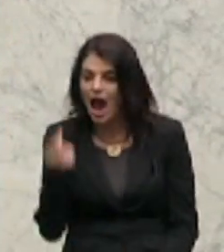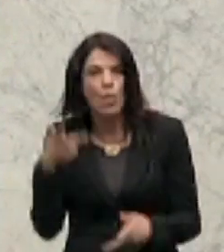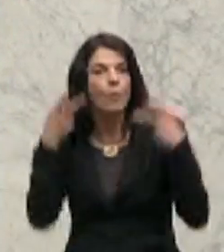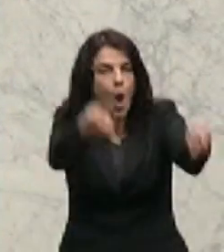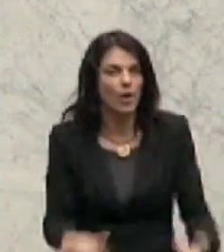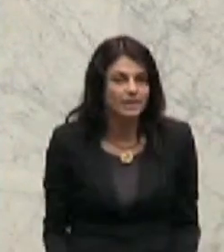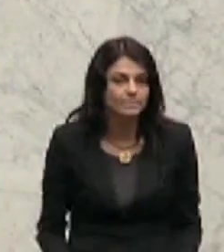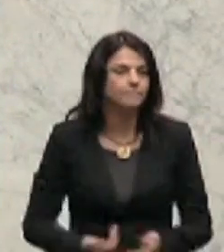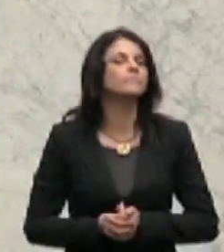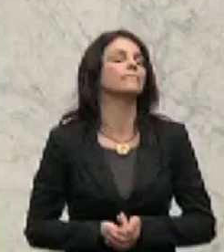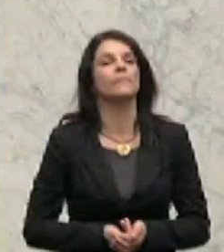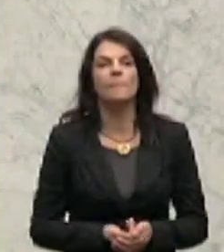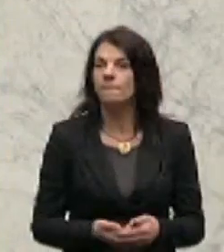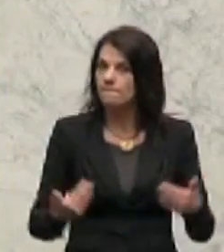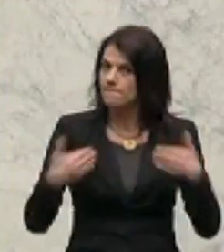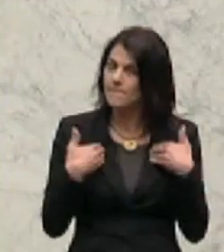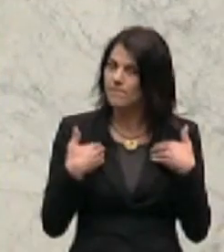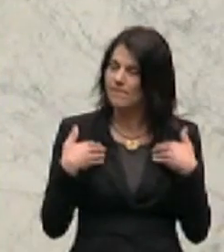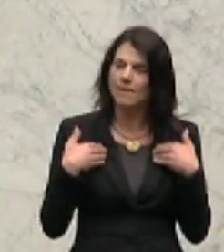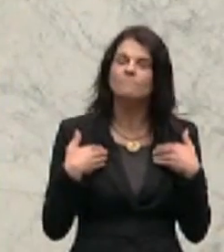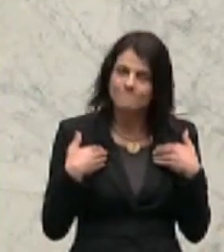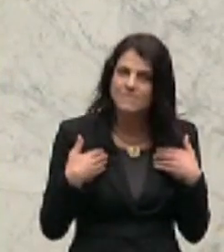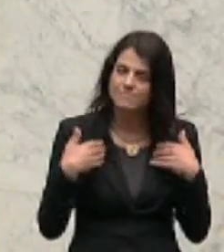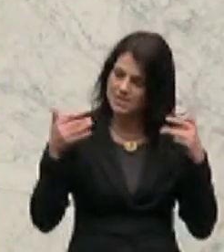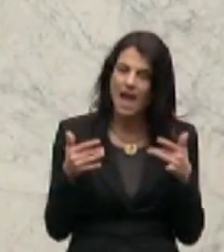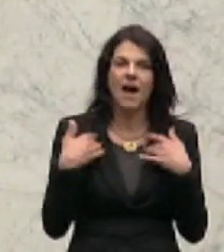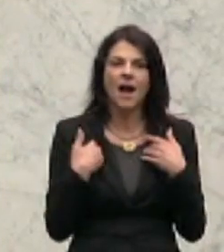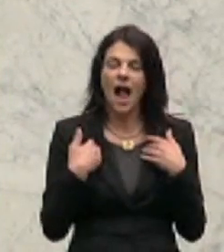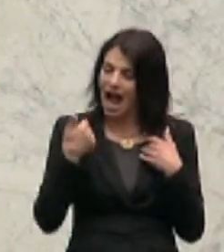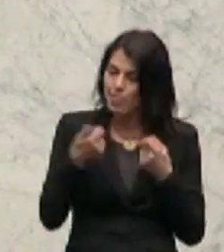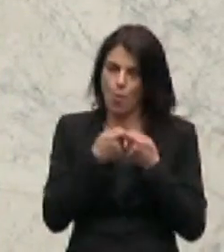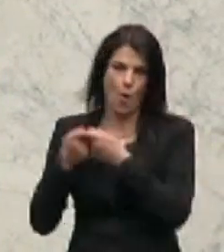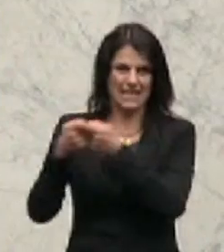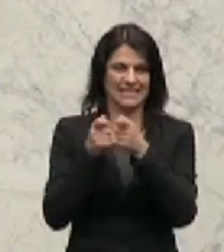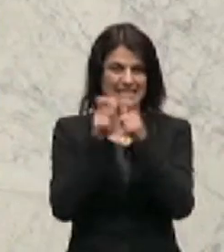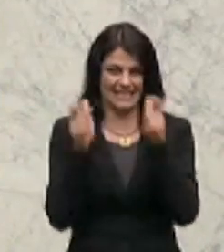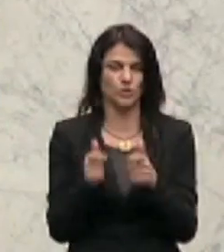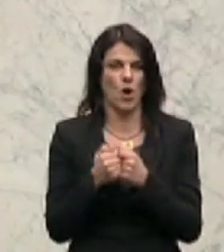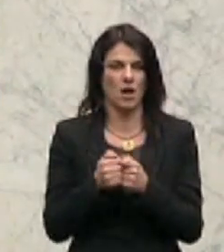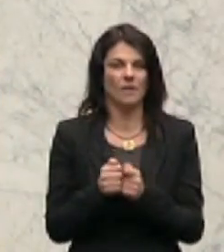denn hinfließt. Wir haben immer für eine Organisation,